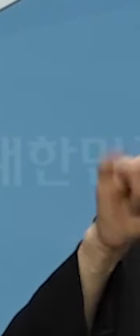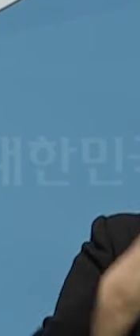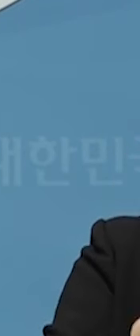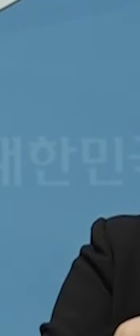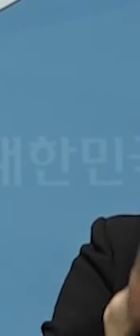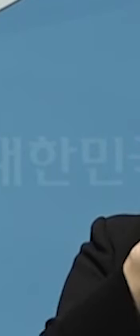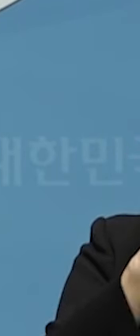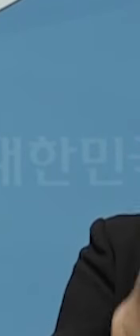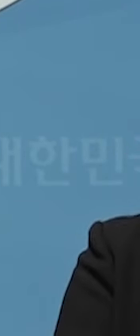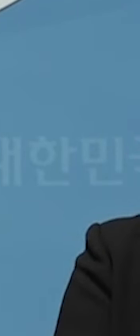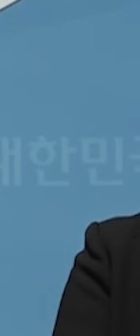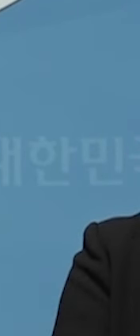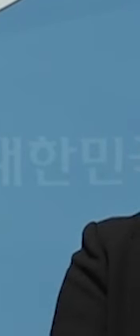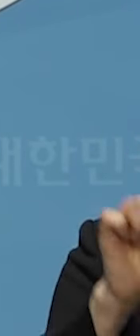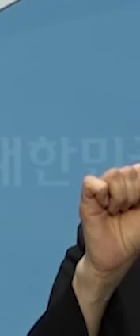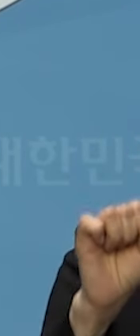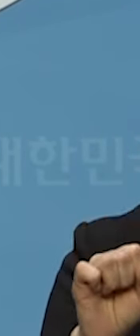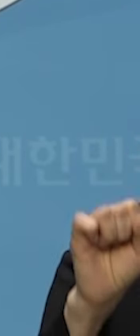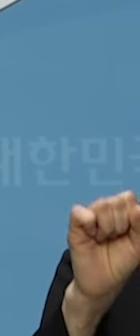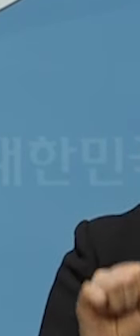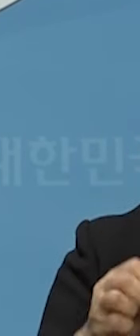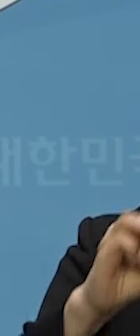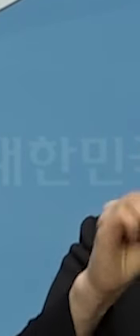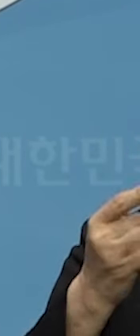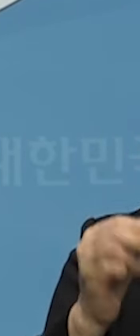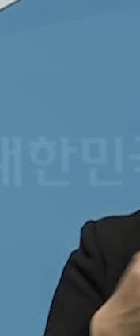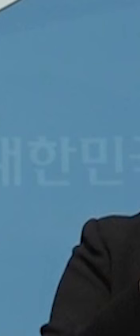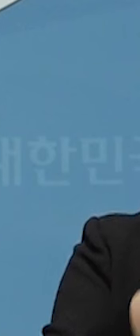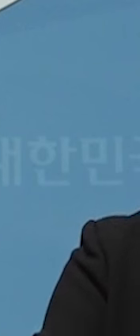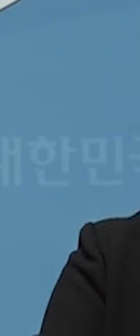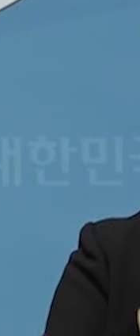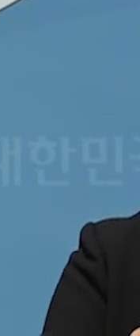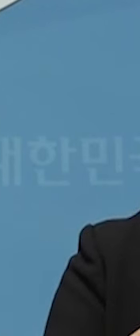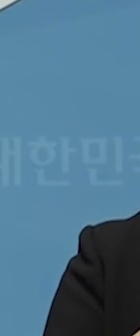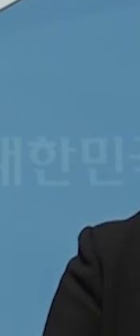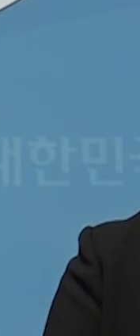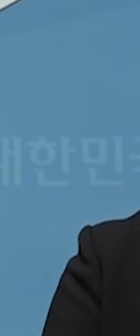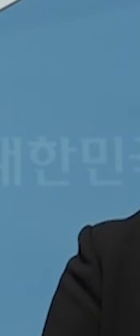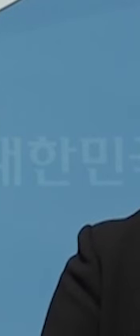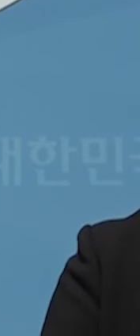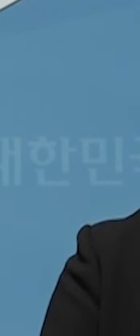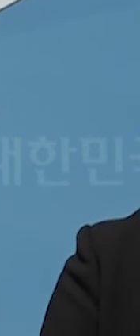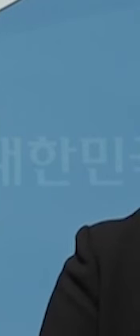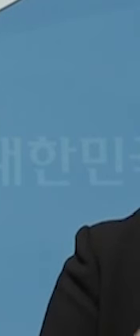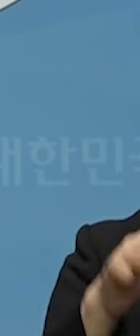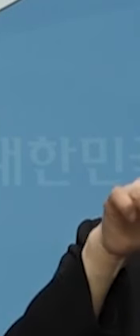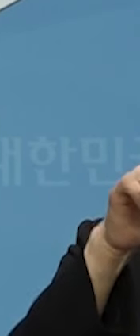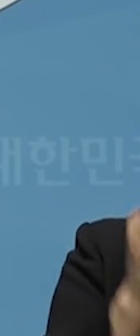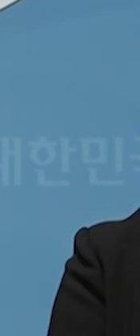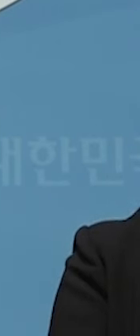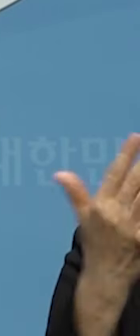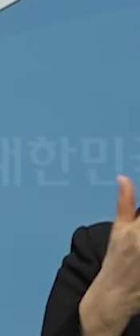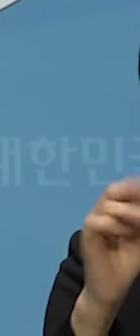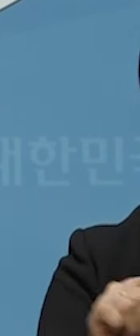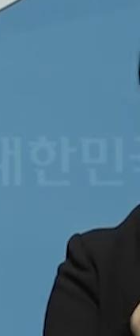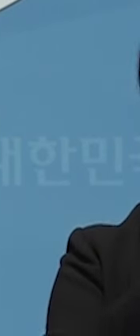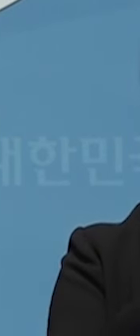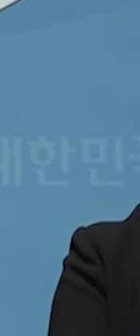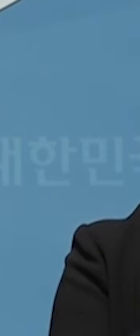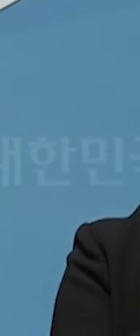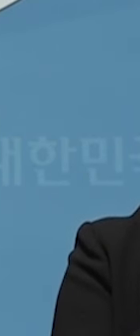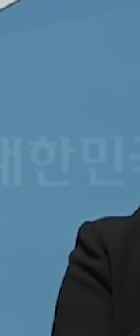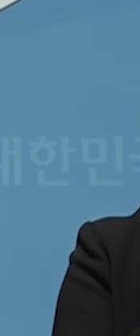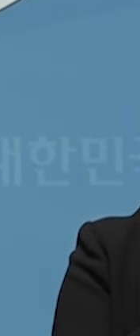둔 불법 스포츠 토토의 규모는 연간 22조 8천억 원 규모로 추정되고